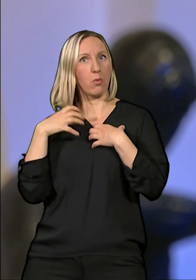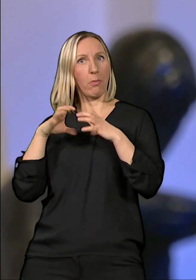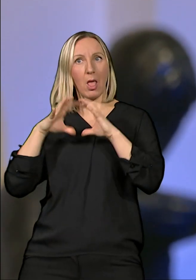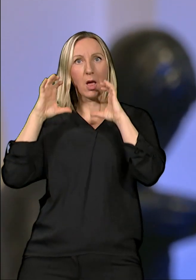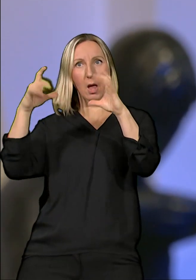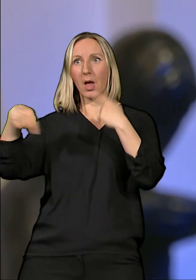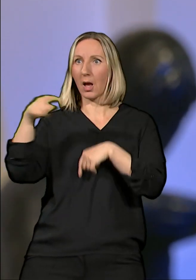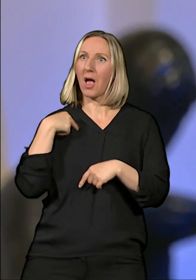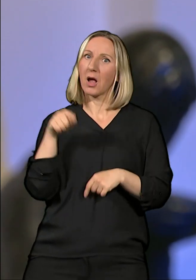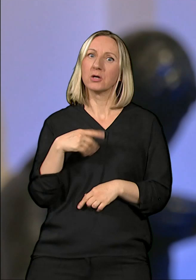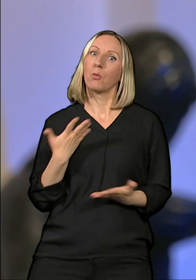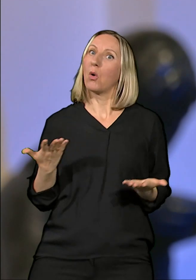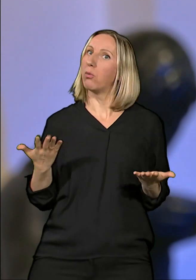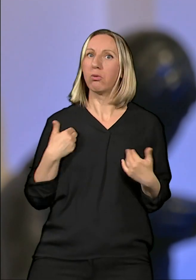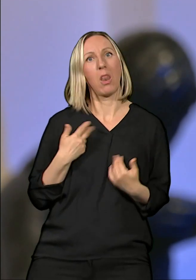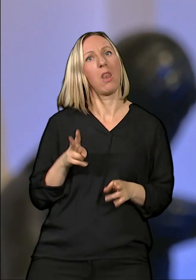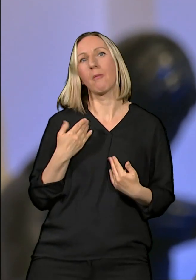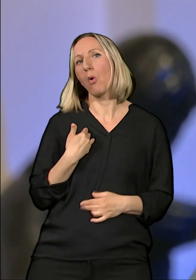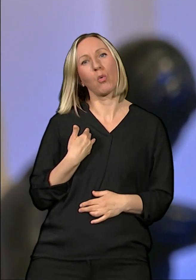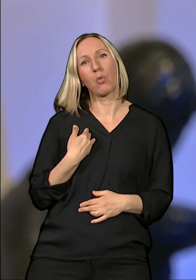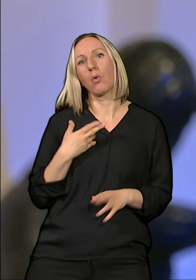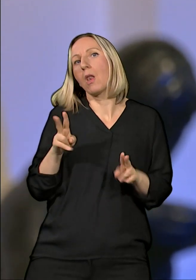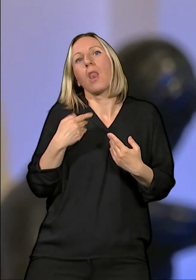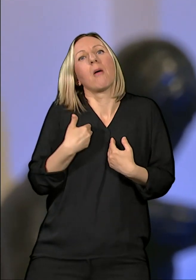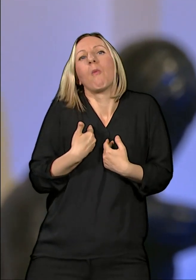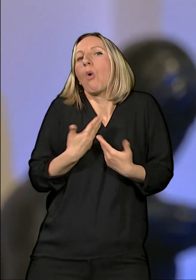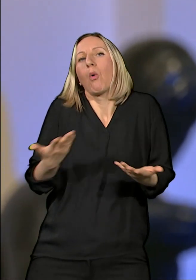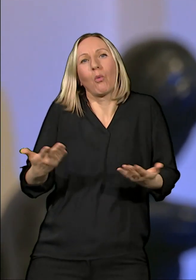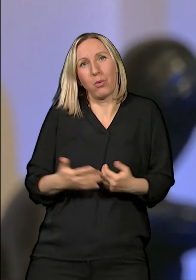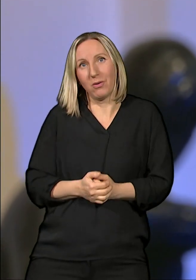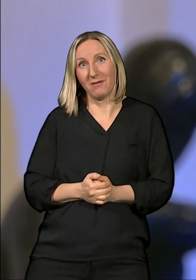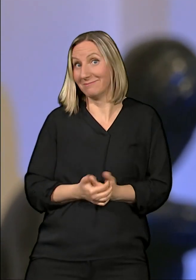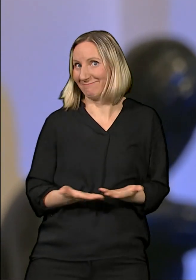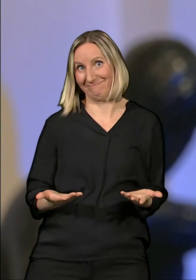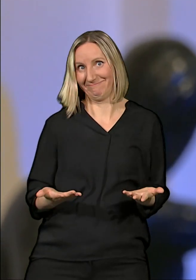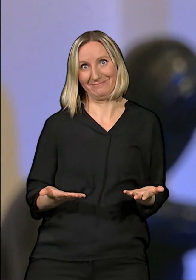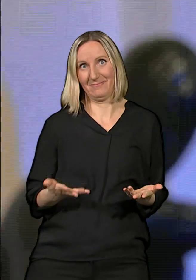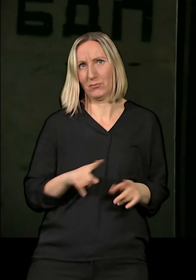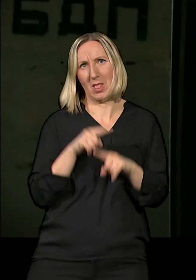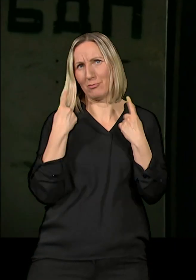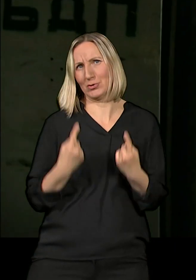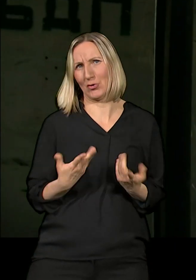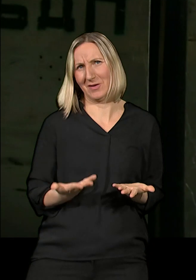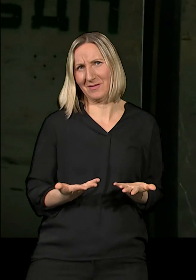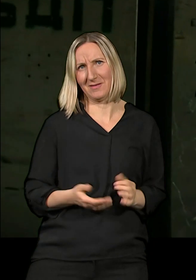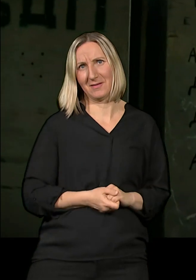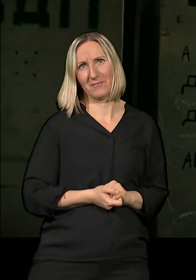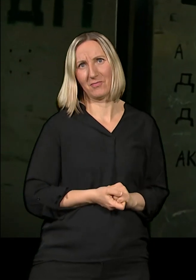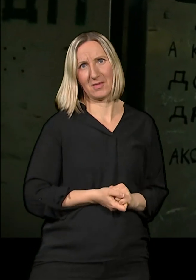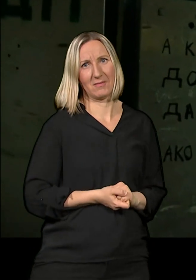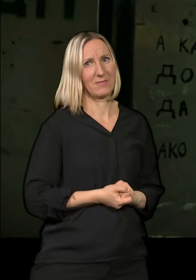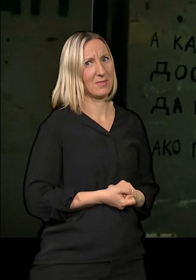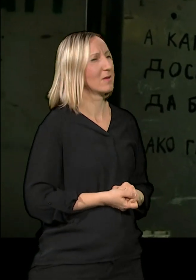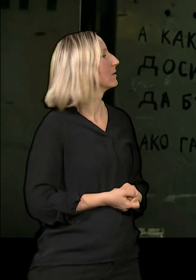kažem, ja, ljudi, ja ne mogu. Mislim, to ne postoji.